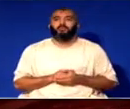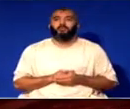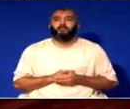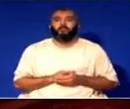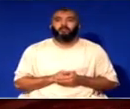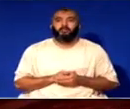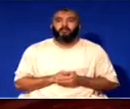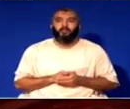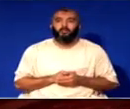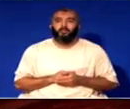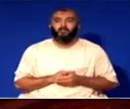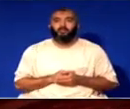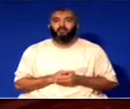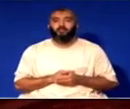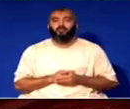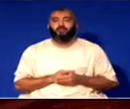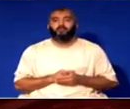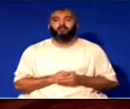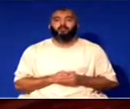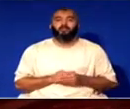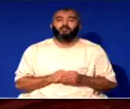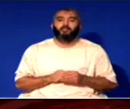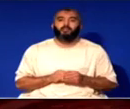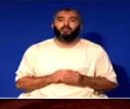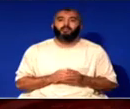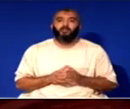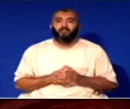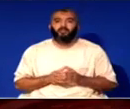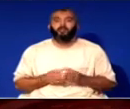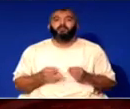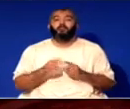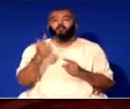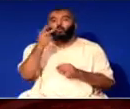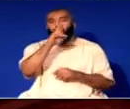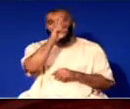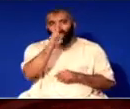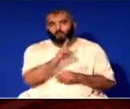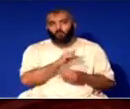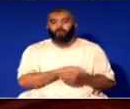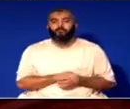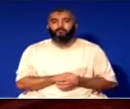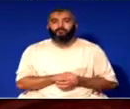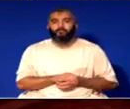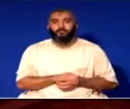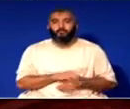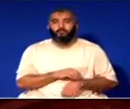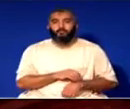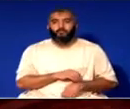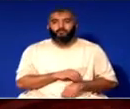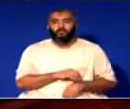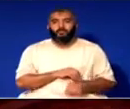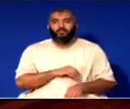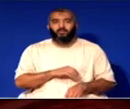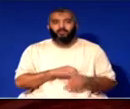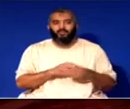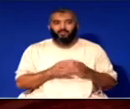السيمانه اللي فاتت على السكنه تاع ولادي، انا غادي نعاود السؤال هذا. اسكو باغي نكتب للولد، راني الشيخ حمزه على بالك